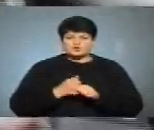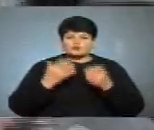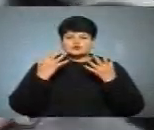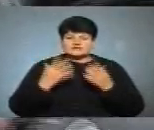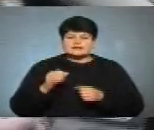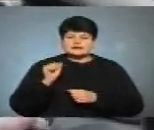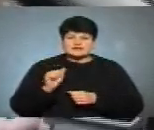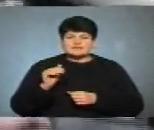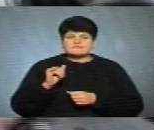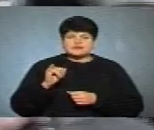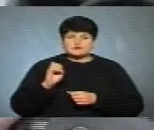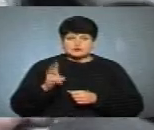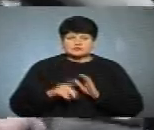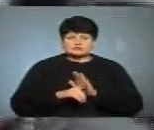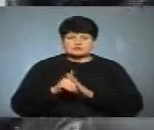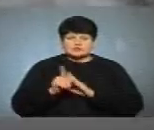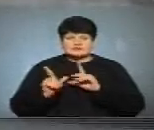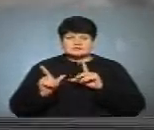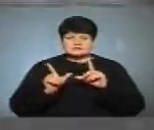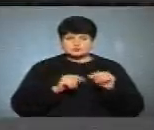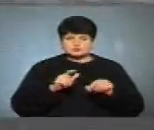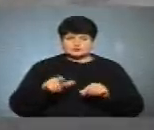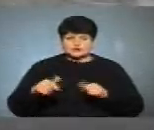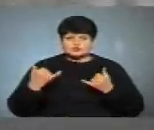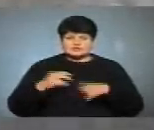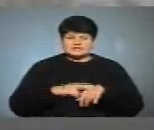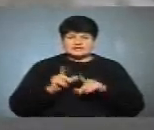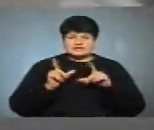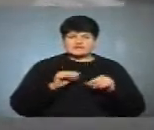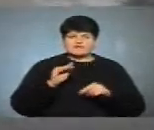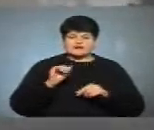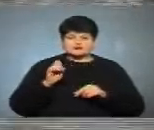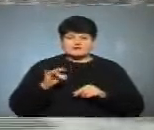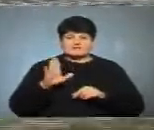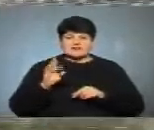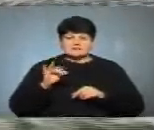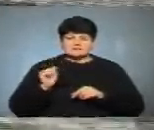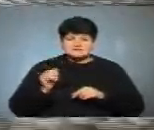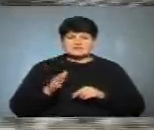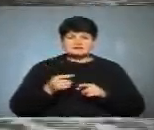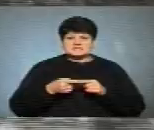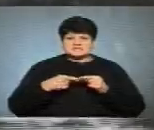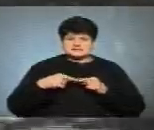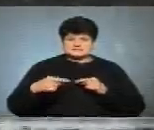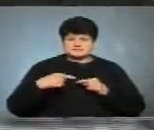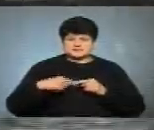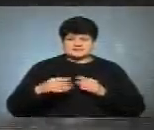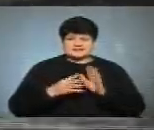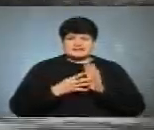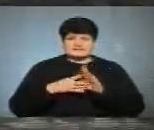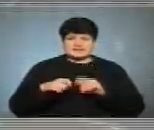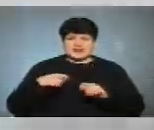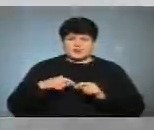Андрія Філюка розпочинається з виїзду до пацієнтів. Сьогодні лікар їде з Вишгородка до Вербовця. Відстань між цими селами майже 9